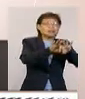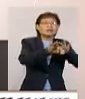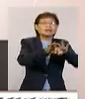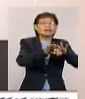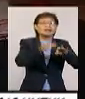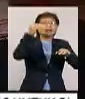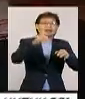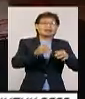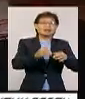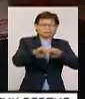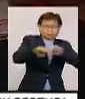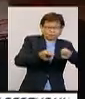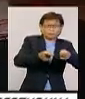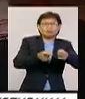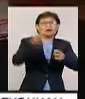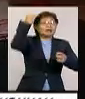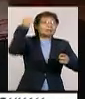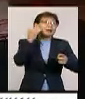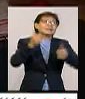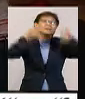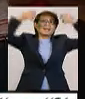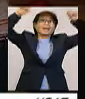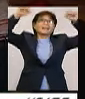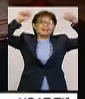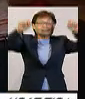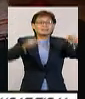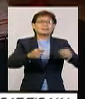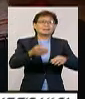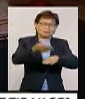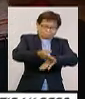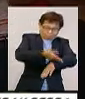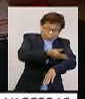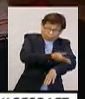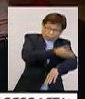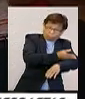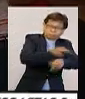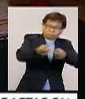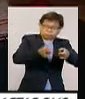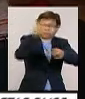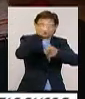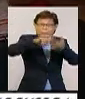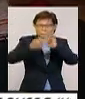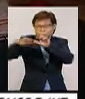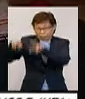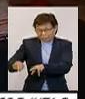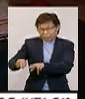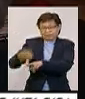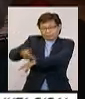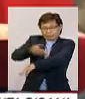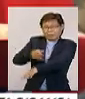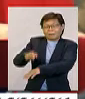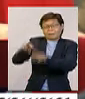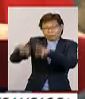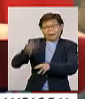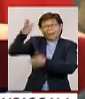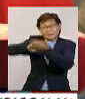kepalanya. Jadi bila dibaiki tabik urus kerajaan, maka rakyat yang kita baiki pun akan jadi baik.